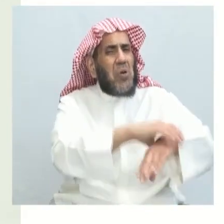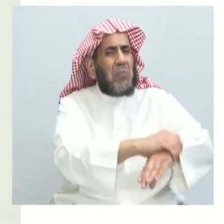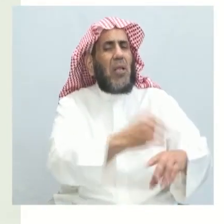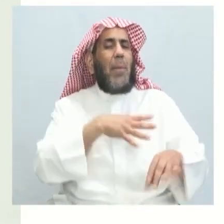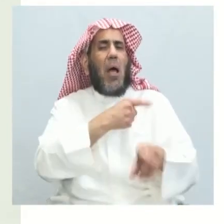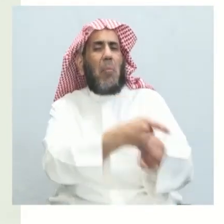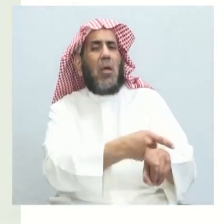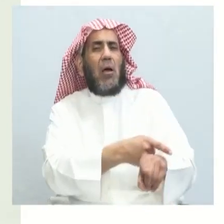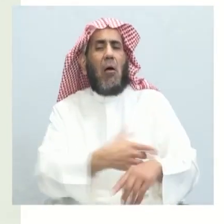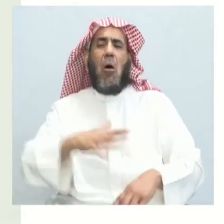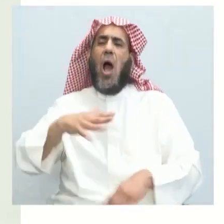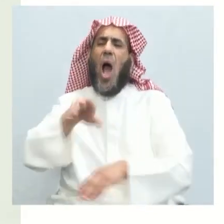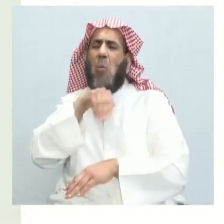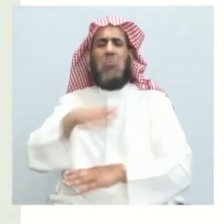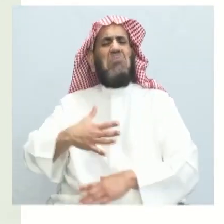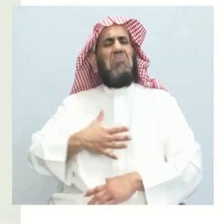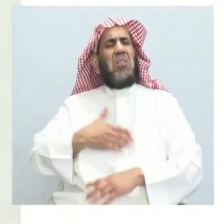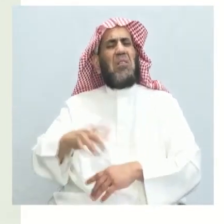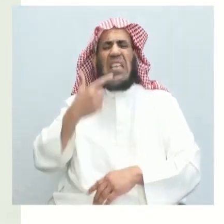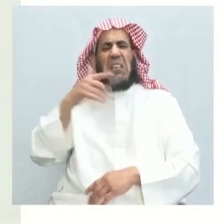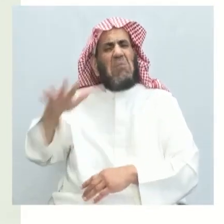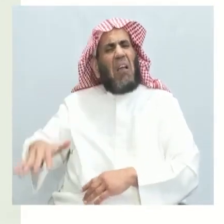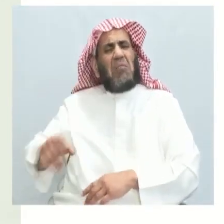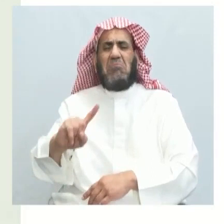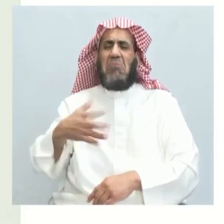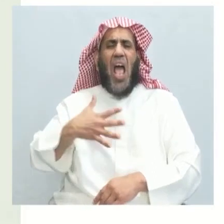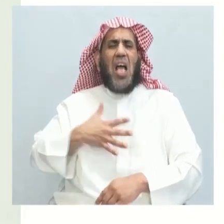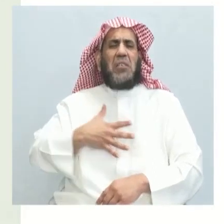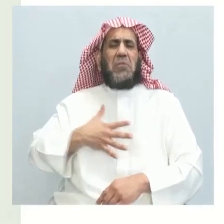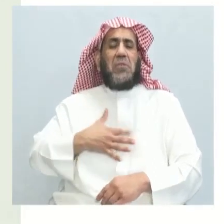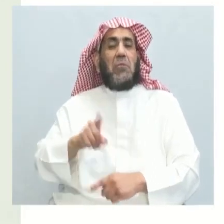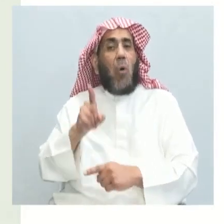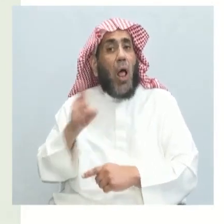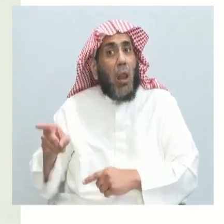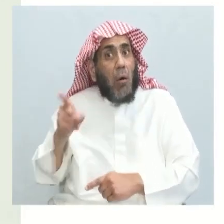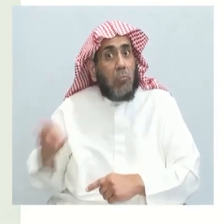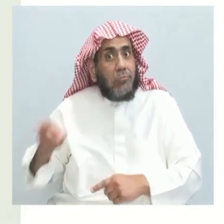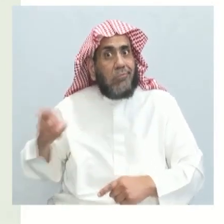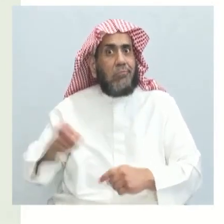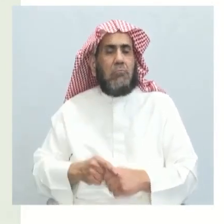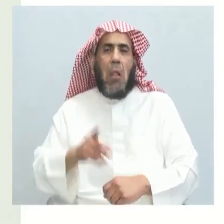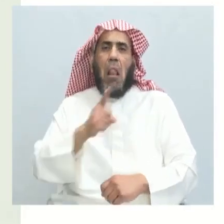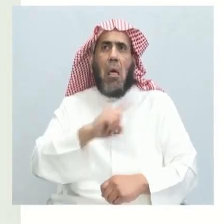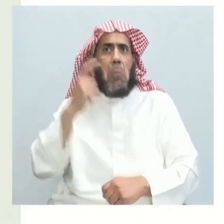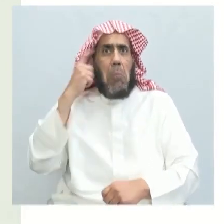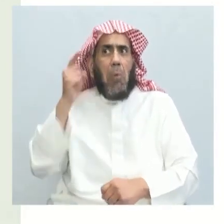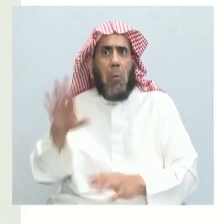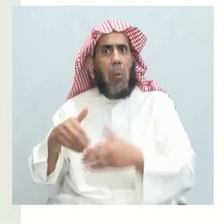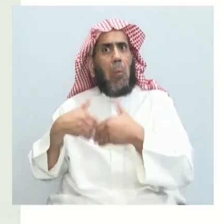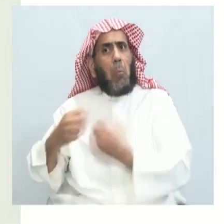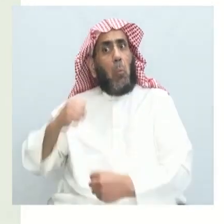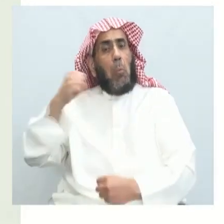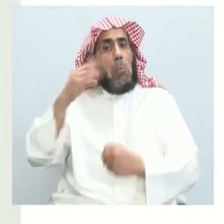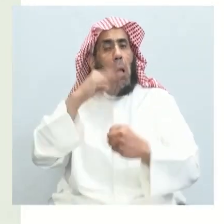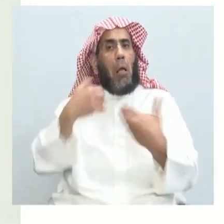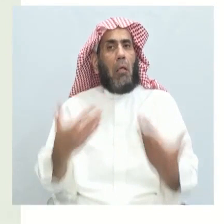واعتذار الاب له بحداثته وانه لم يعرف بعد